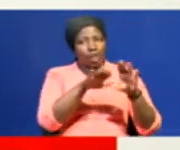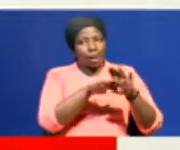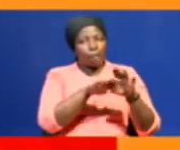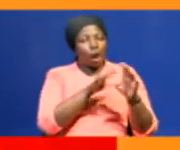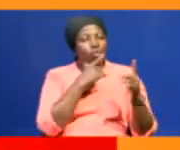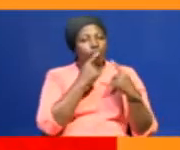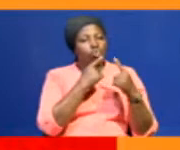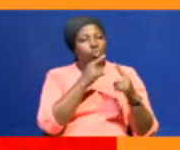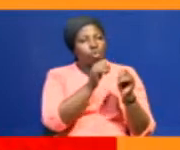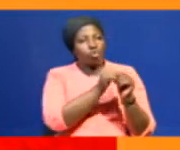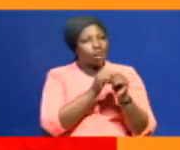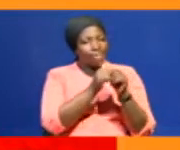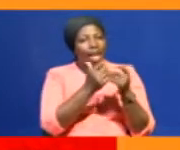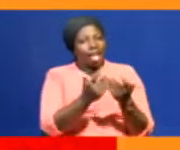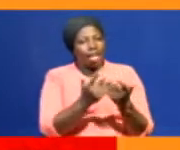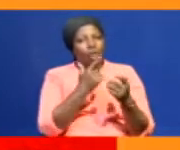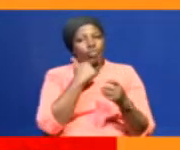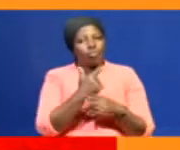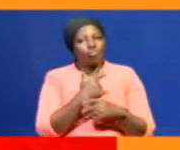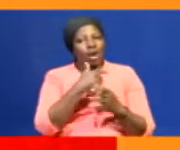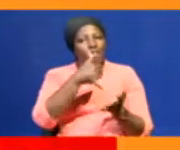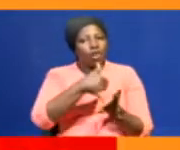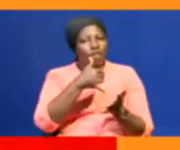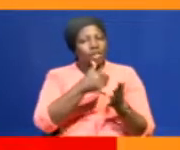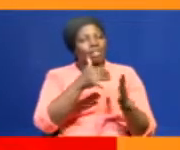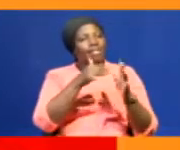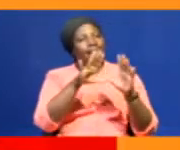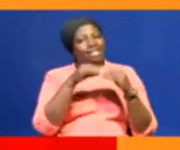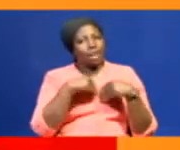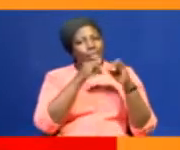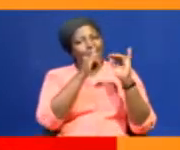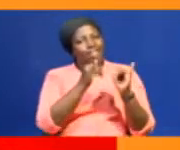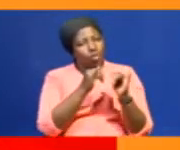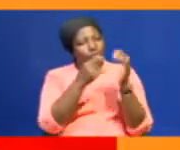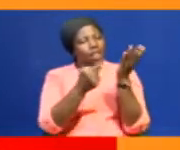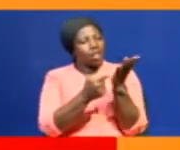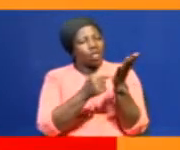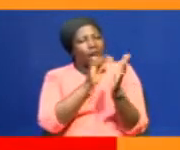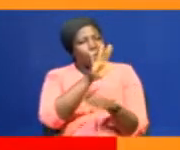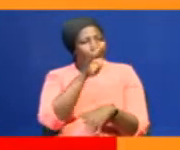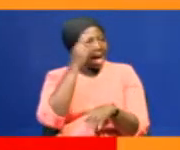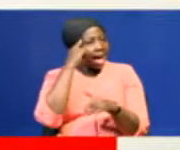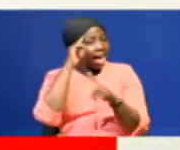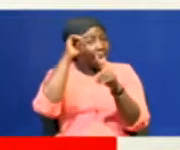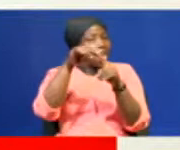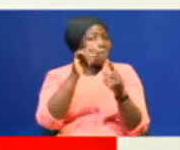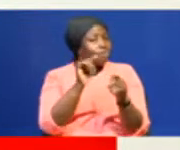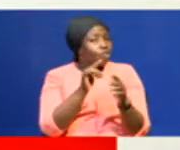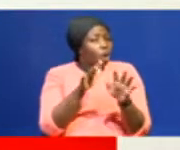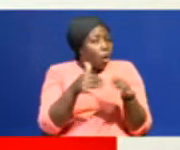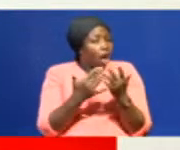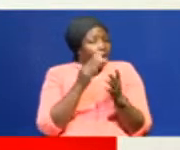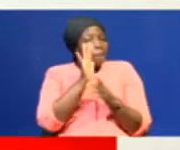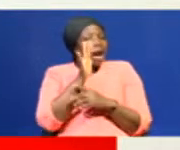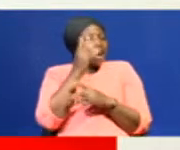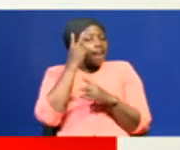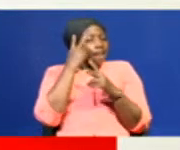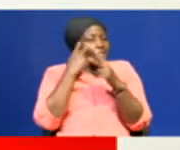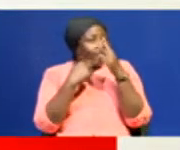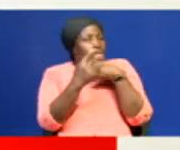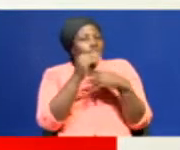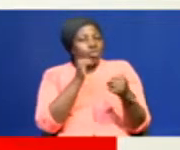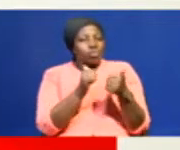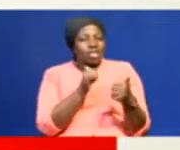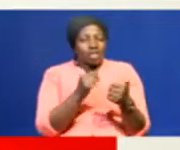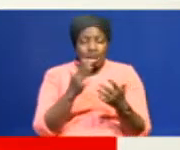katika kukumbatia teknolojia hii mpya, mtazamo wao ni upi? Wanachama wengi wamefurahi. Unajua Kenya sisi